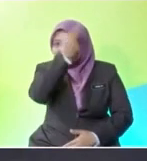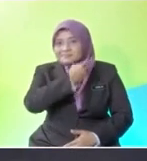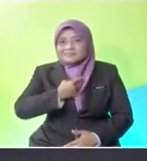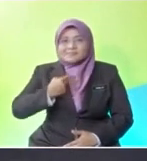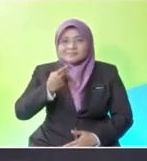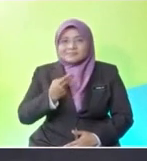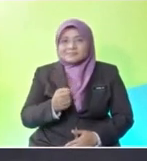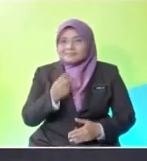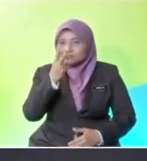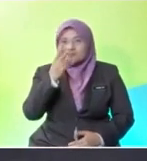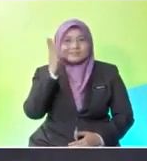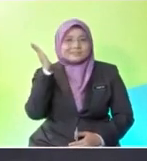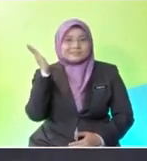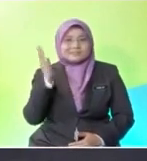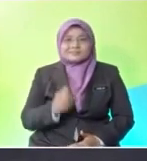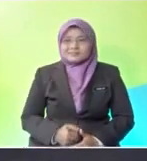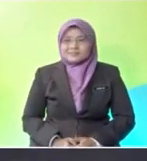nih ayo hujan